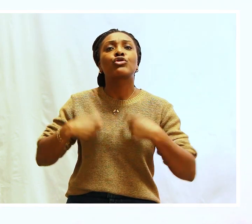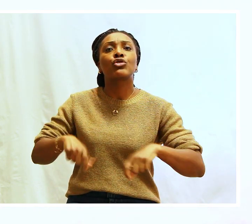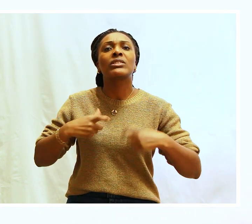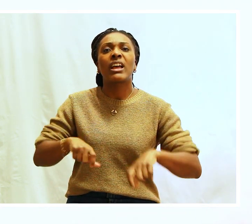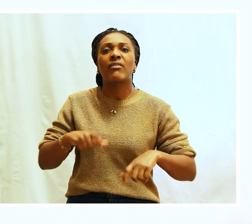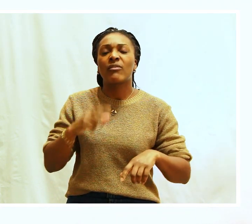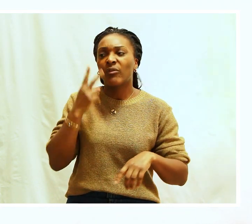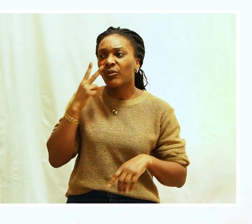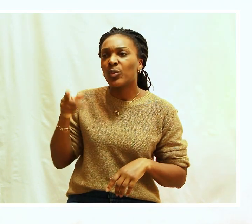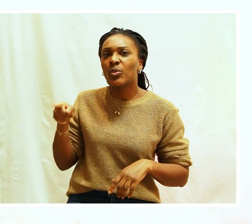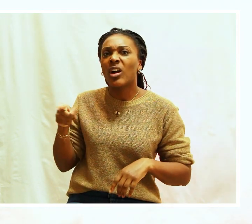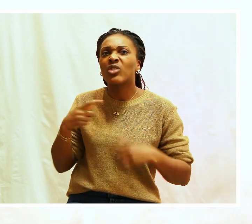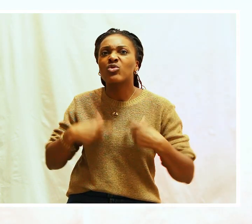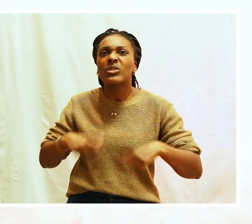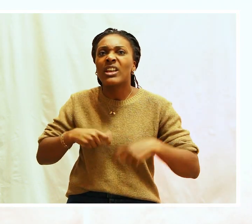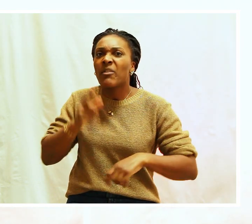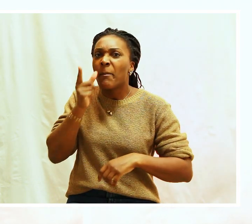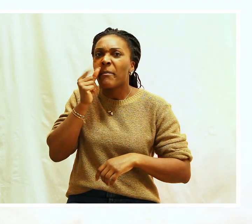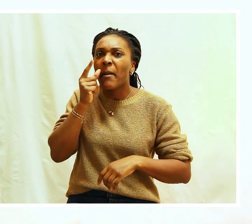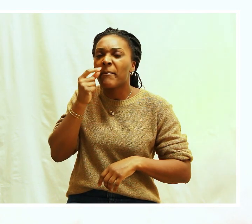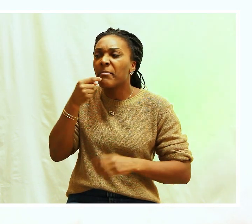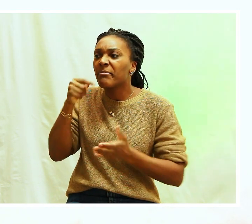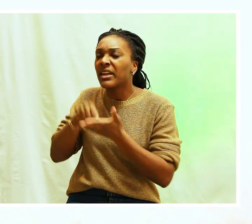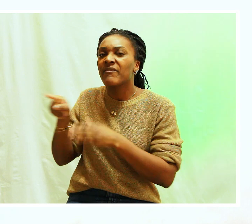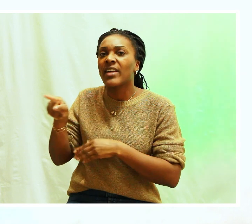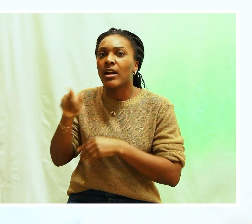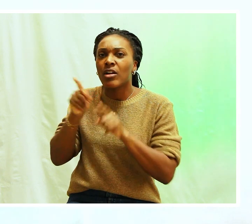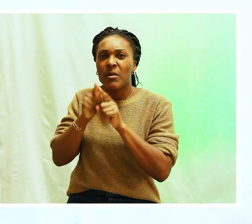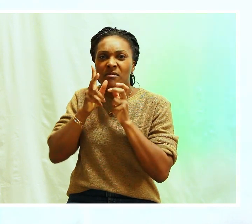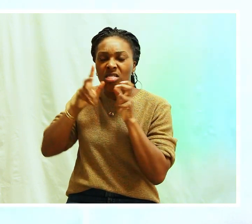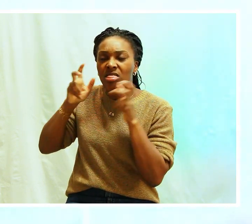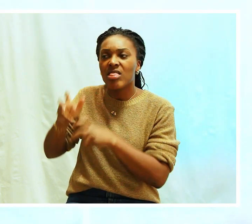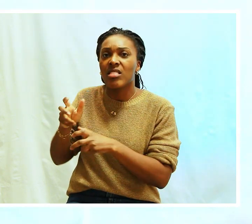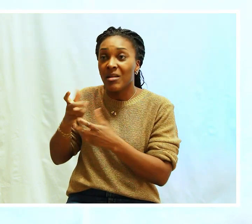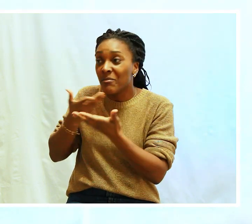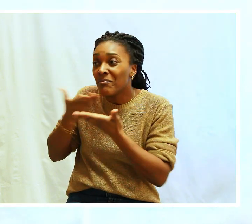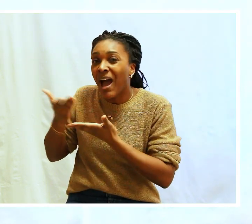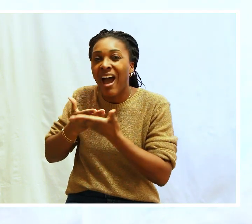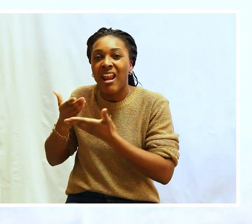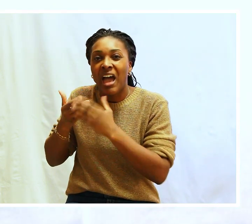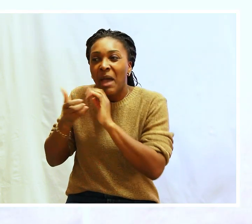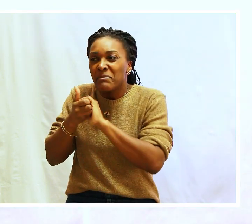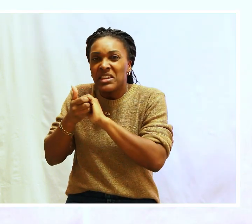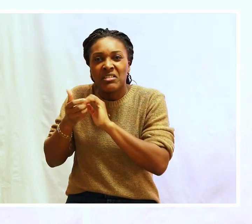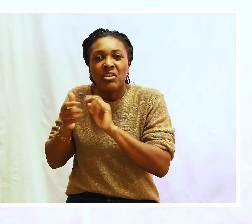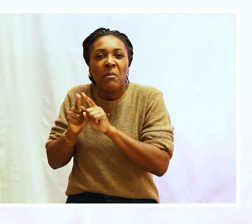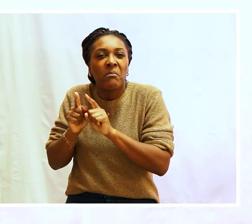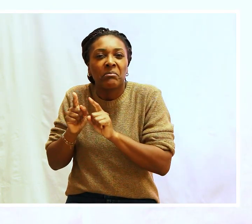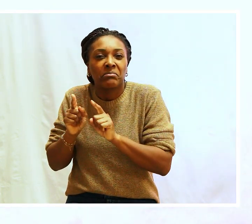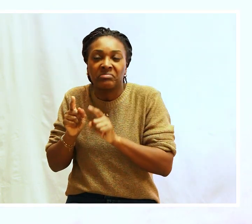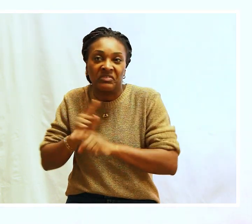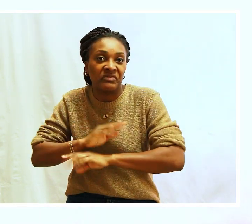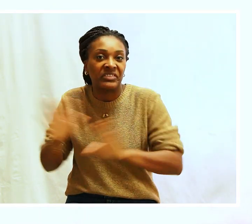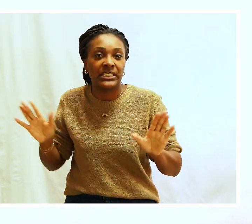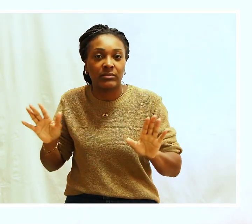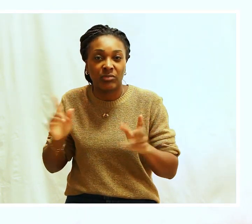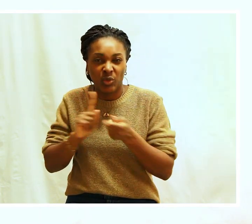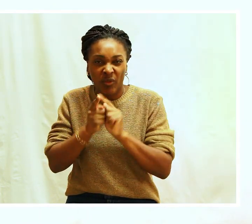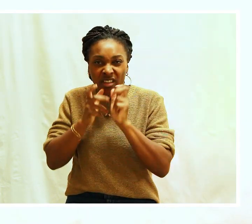que tous et ils le prirent en haine. Ils ne pouvaient lui parler avec amitié. Amen. La